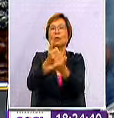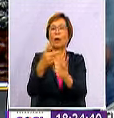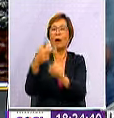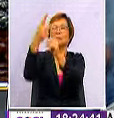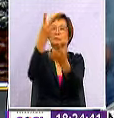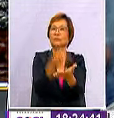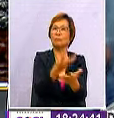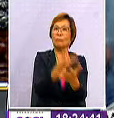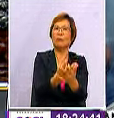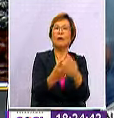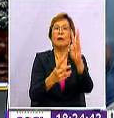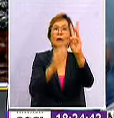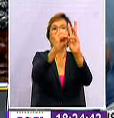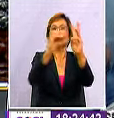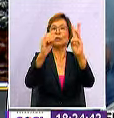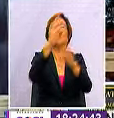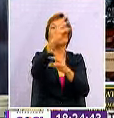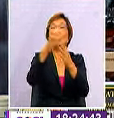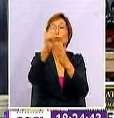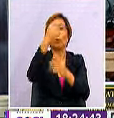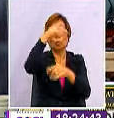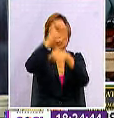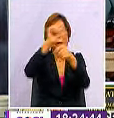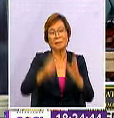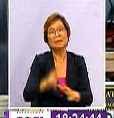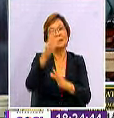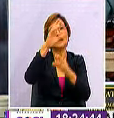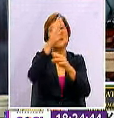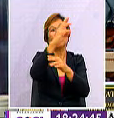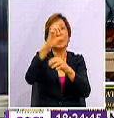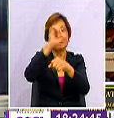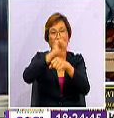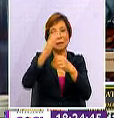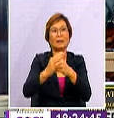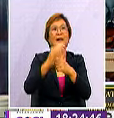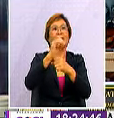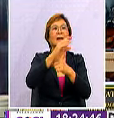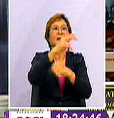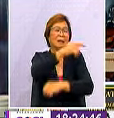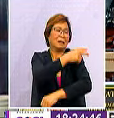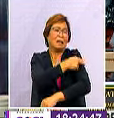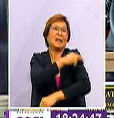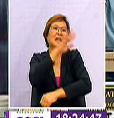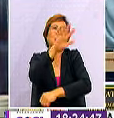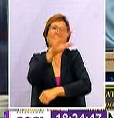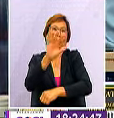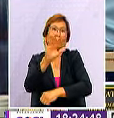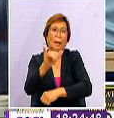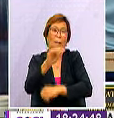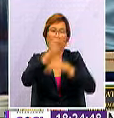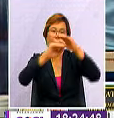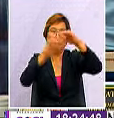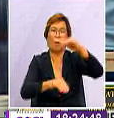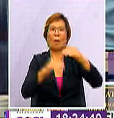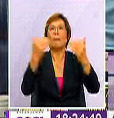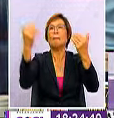khas kewangan RM600 untuk kakitangan awam grade 56 dan ke bawah. Bagi